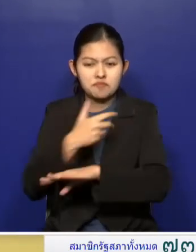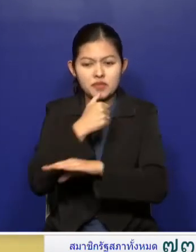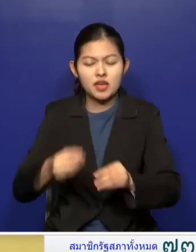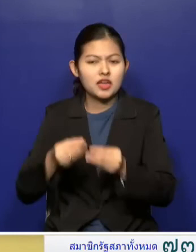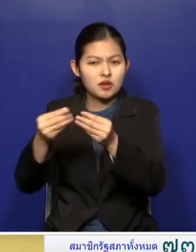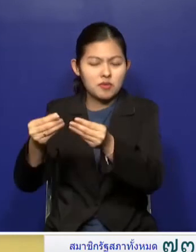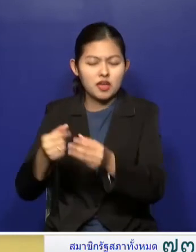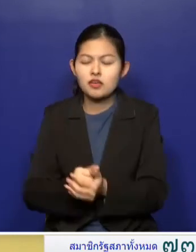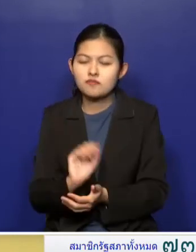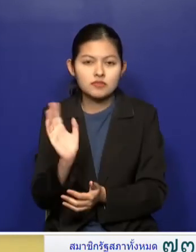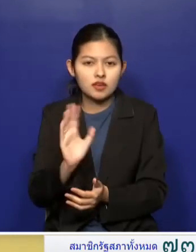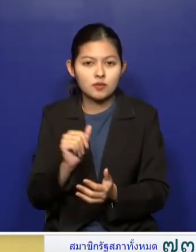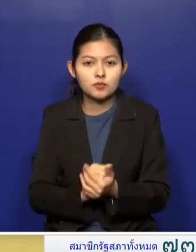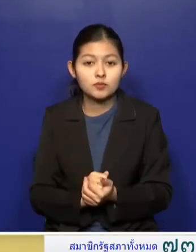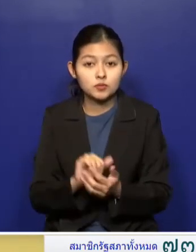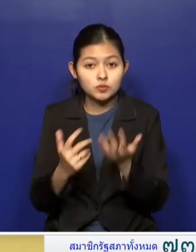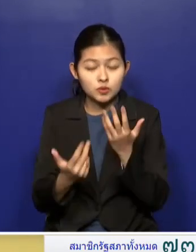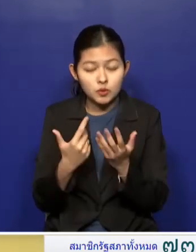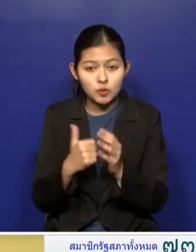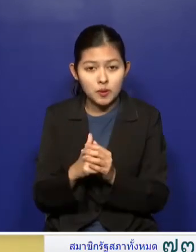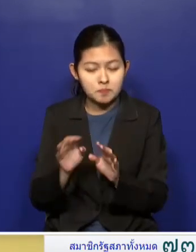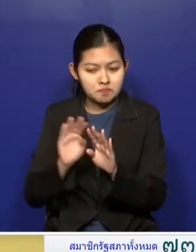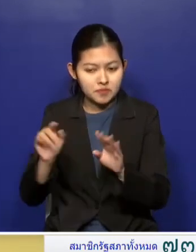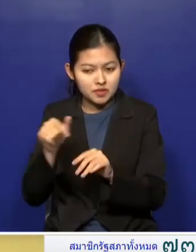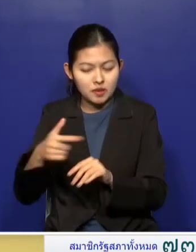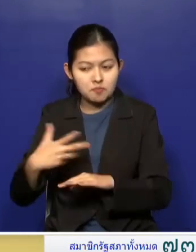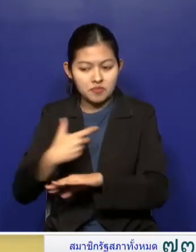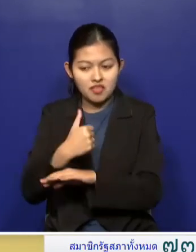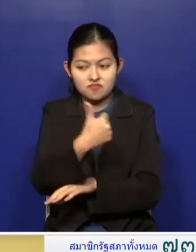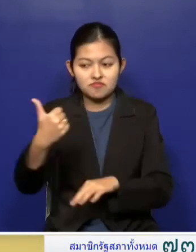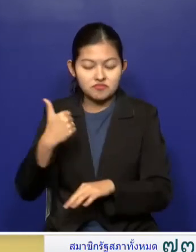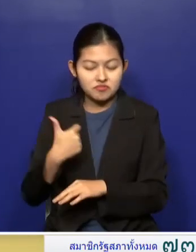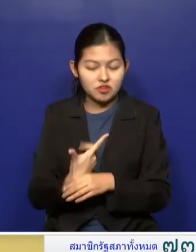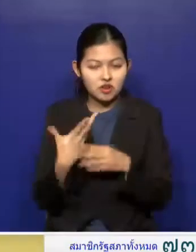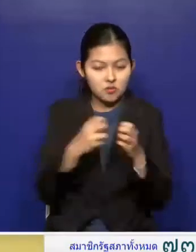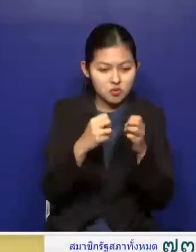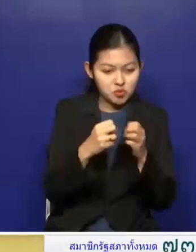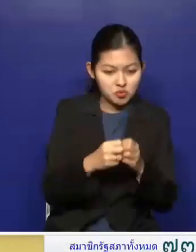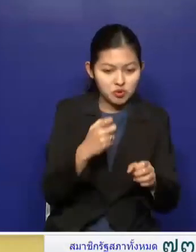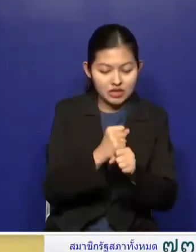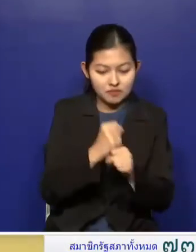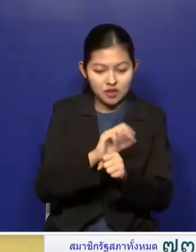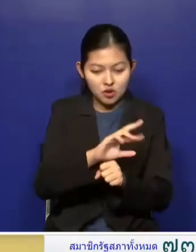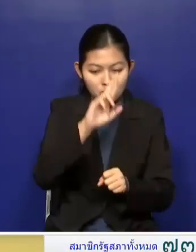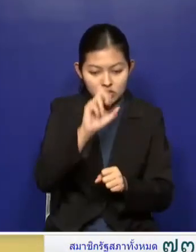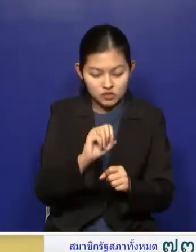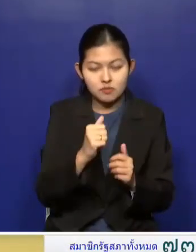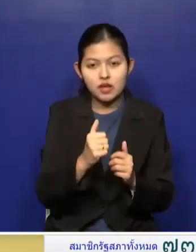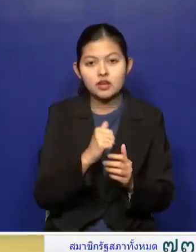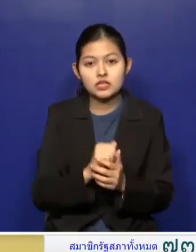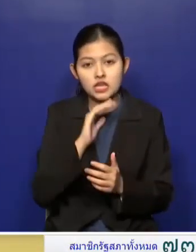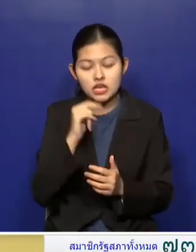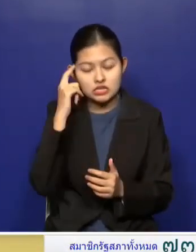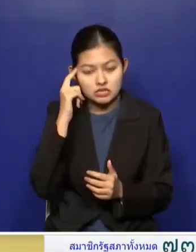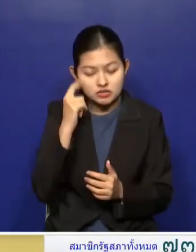ชี้เราเถอะดีหรือจะไปดึงให้เปิดช่องให้อำนาจอื่นเข้ามาก้าวก่ายการทำงานของเราเถอะถ้าอันไหนตาลใดที่เราคิดว่ามันเป็น